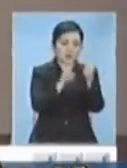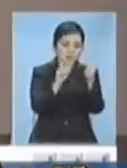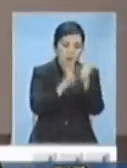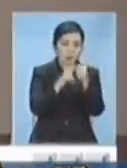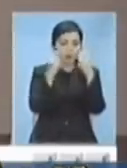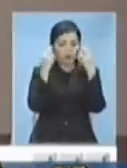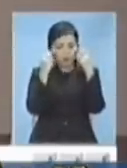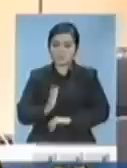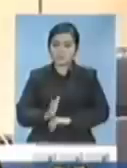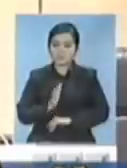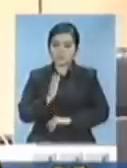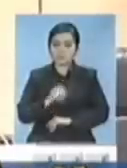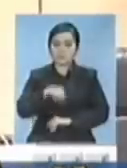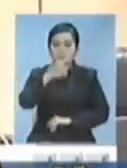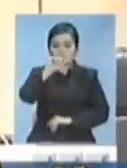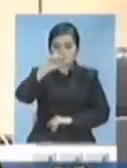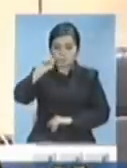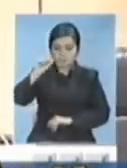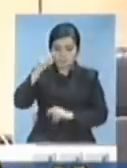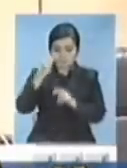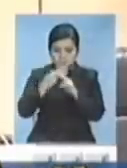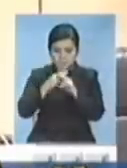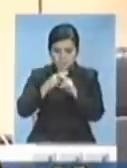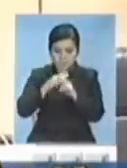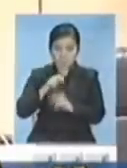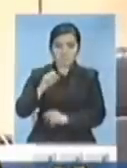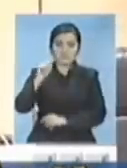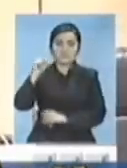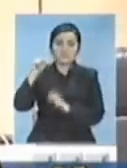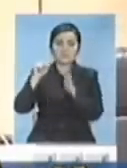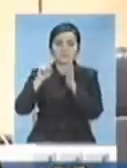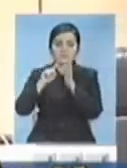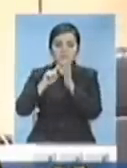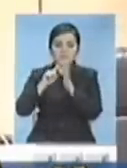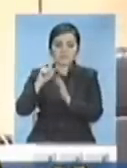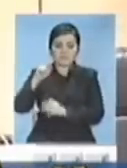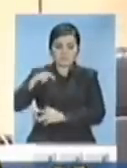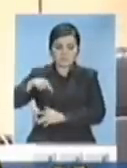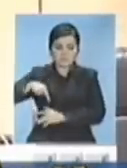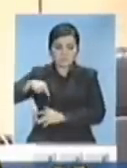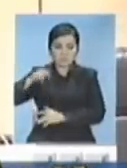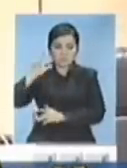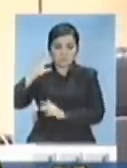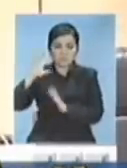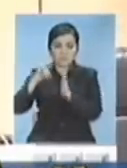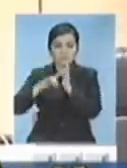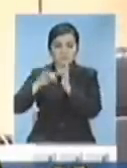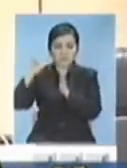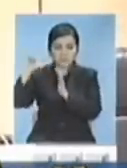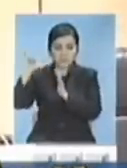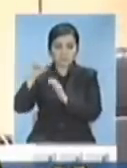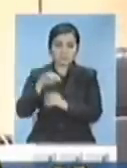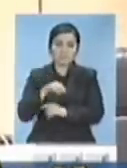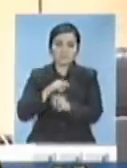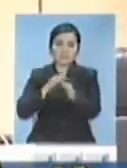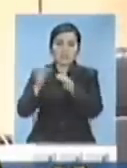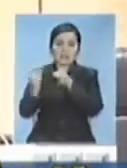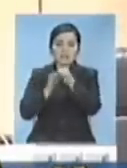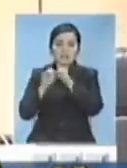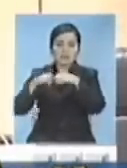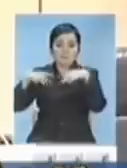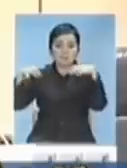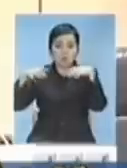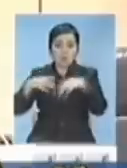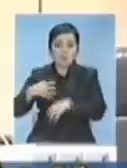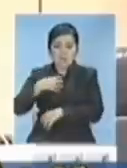อกเฉลิมอยู่บำรุงรองนายกช่วยตอบแทนและได้ทำให้บรรยากาศในห้องประชุมเริ่มวุ่นวายเพราะถูกส.ส.ของ